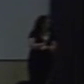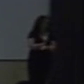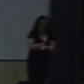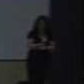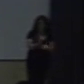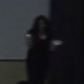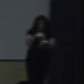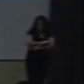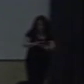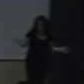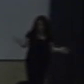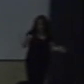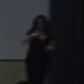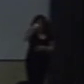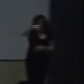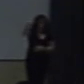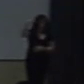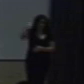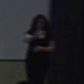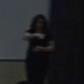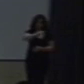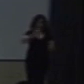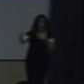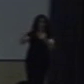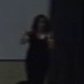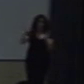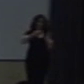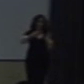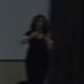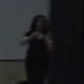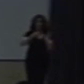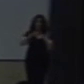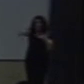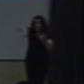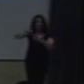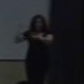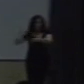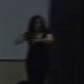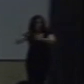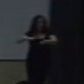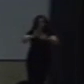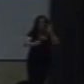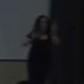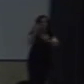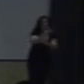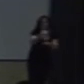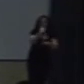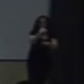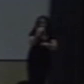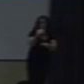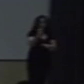certes crisis a Espanya, concretament en períodes electorals, que havien d'anar a acudir a fonts estrangeres per veure realment què estava passant aquí, no cal anar gaire lluny.